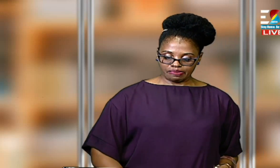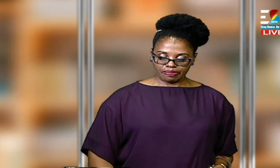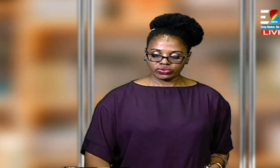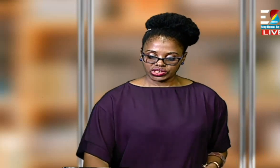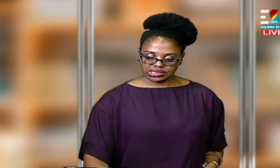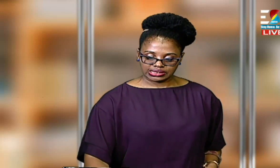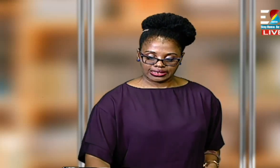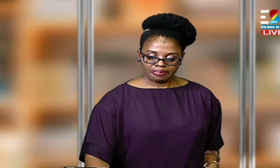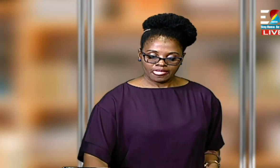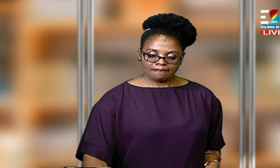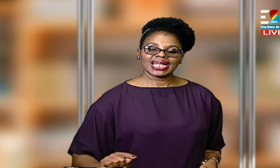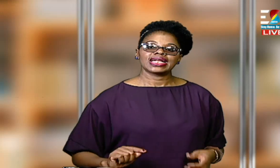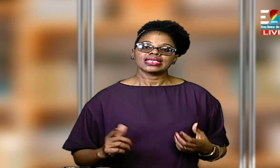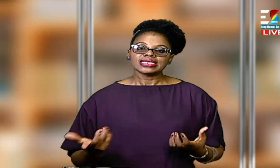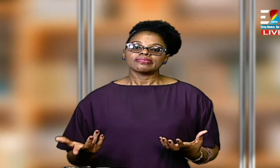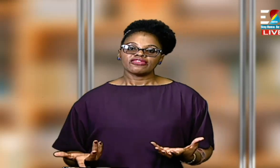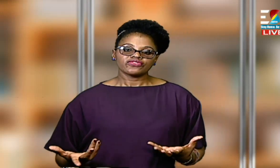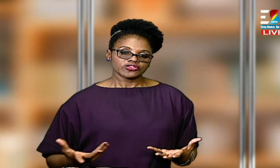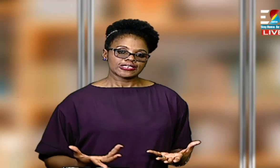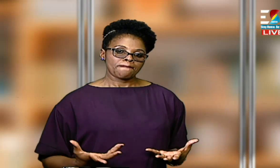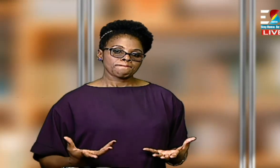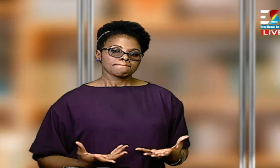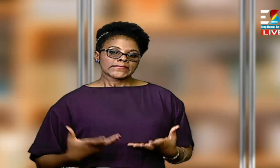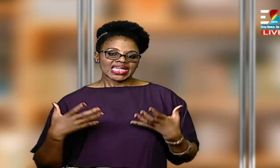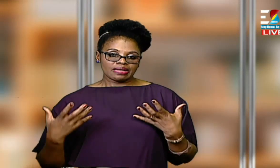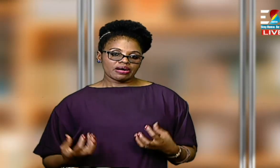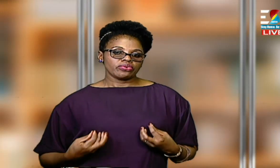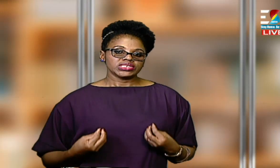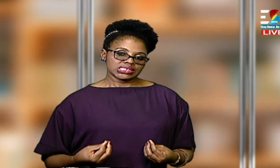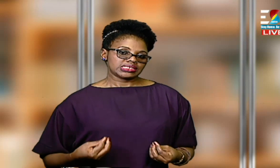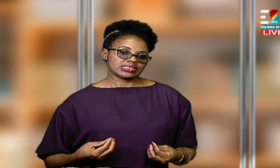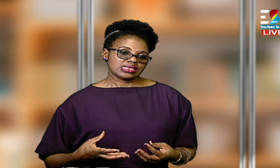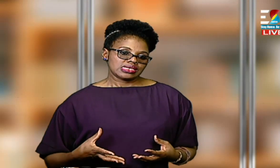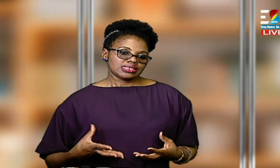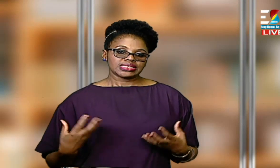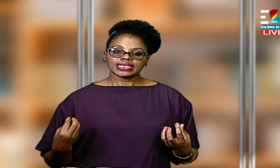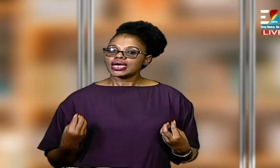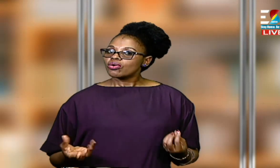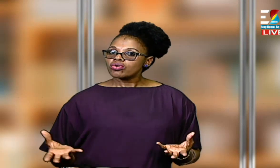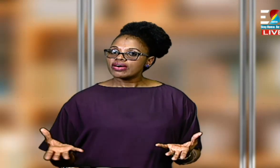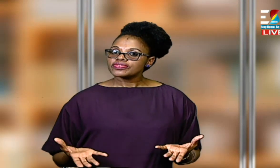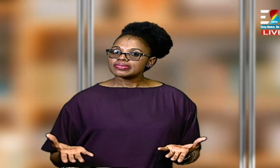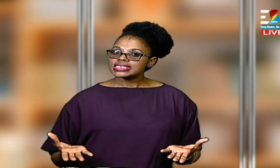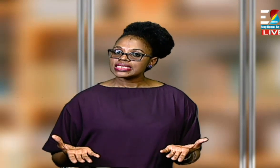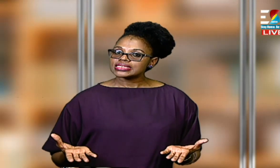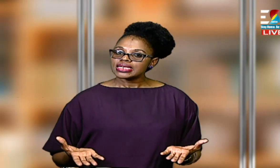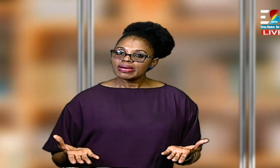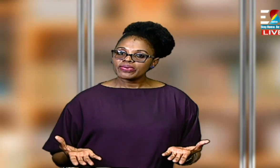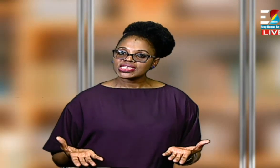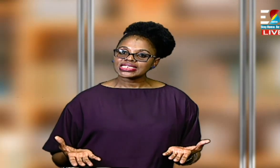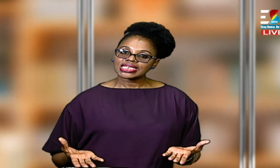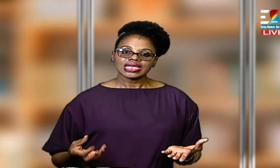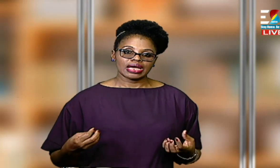badla emabhonjisi. Badla ini bafundzi? Emabhonjisi. Siyathi kakhulu bafundzi